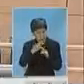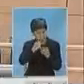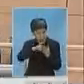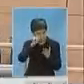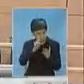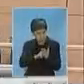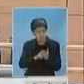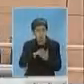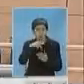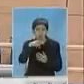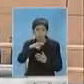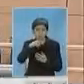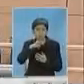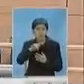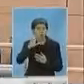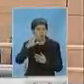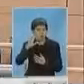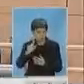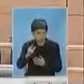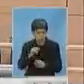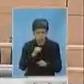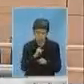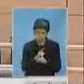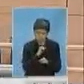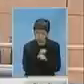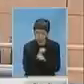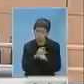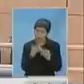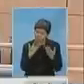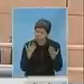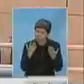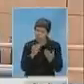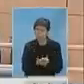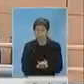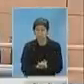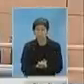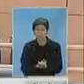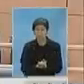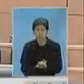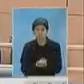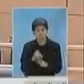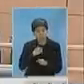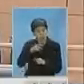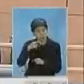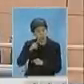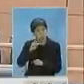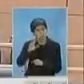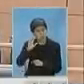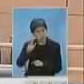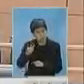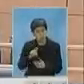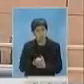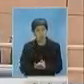ตั้งปปชทำหน้าที่แล้วนะครับเค้ามี